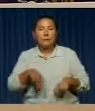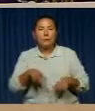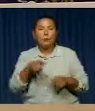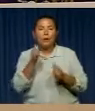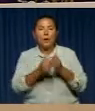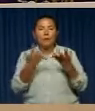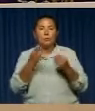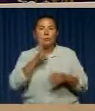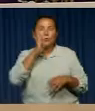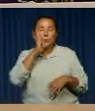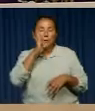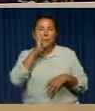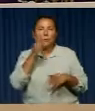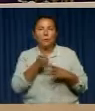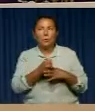күнде